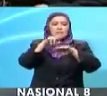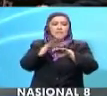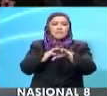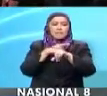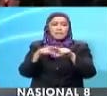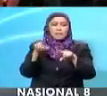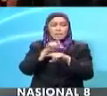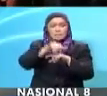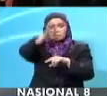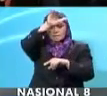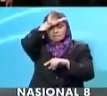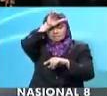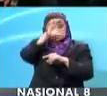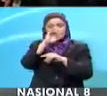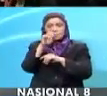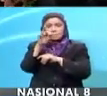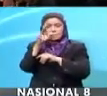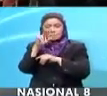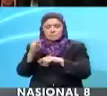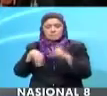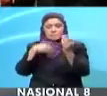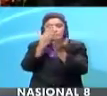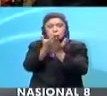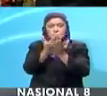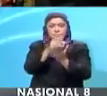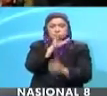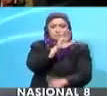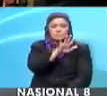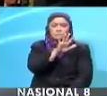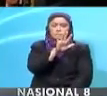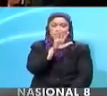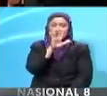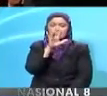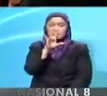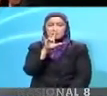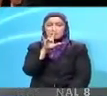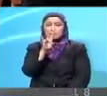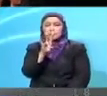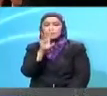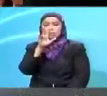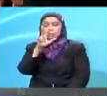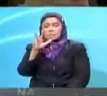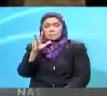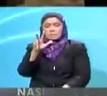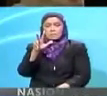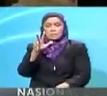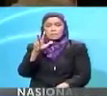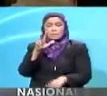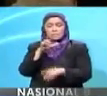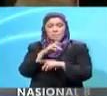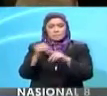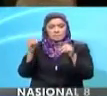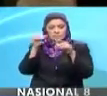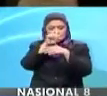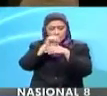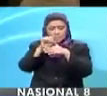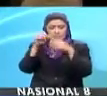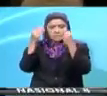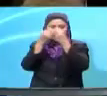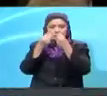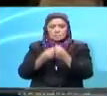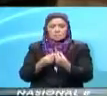Construction menawarkan 573.71 juta saham bernilai 20 sen setiap satu pada harga